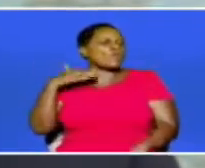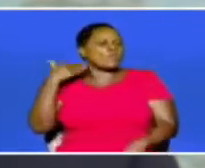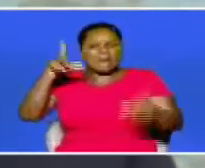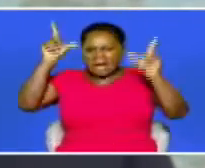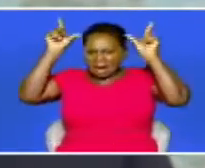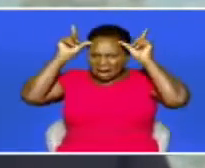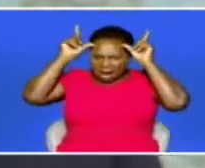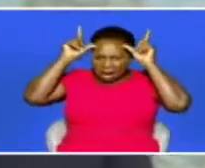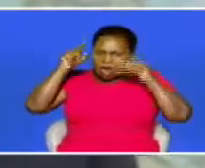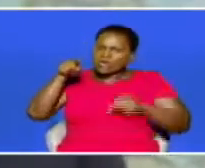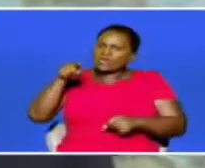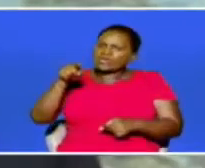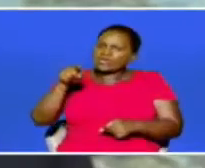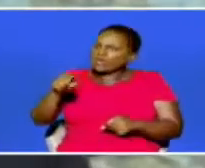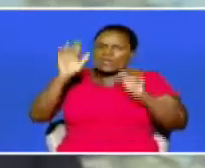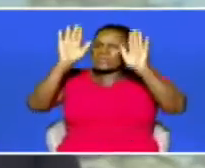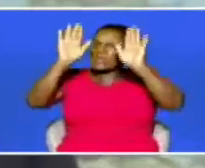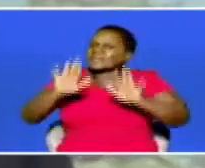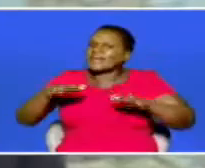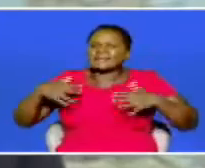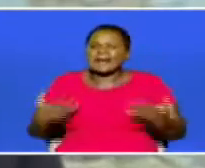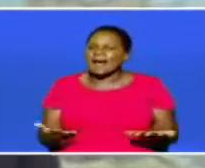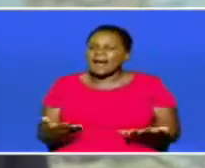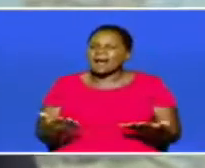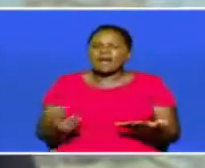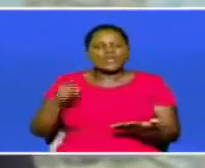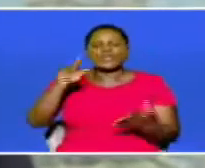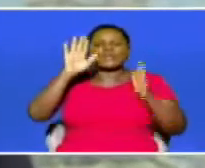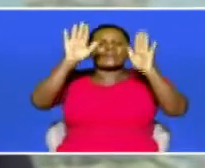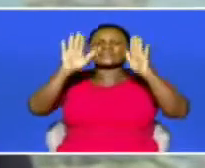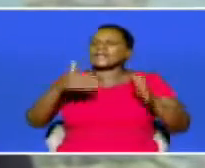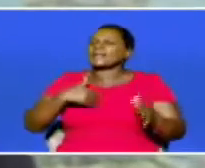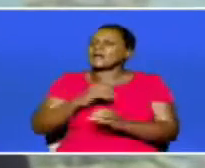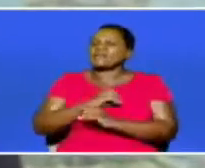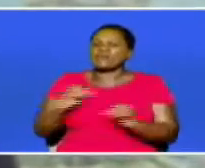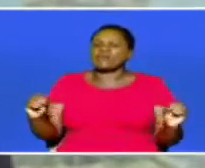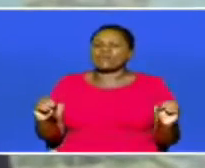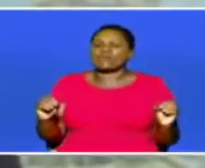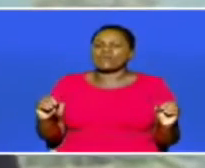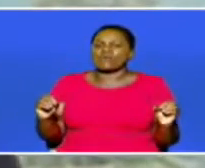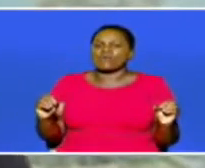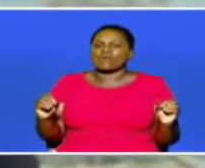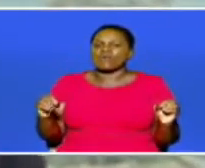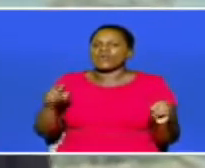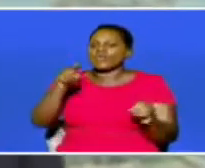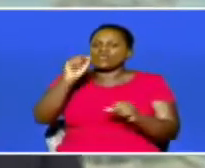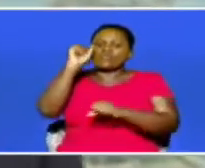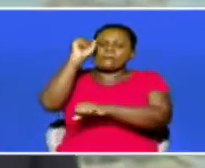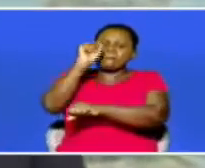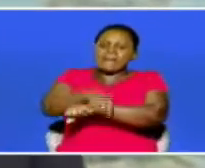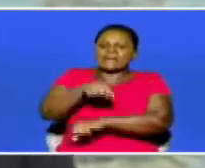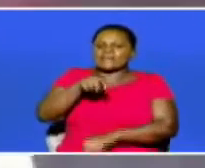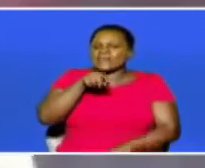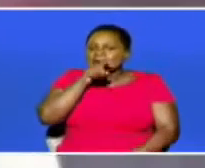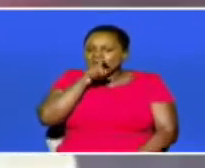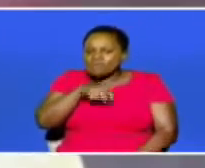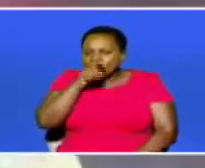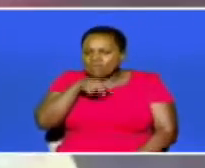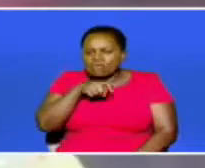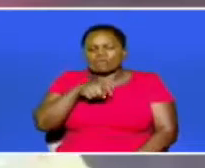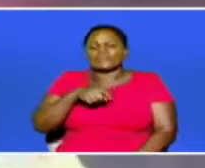ng'ombe? Kweli una maana gani? Una maana wewe ni binadamu ya mavi ya kuku.